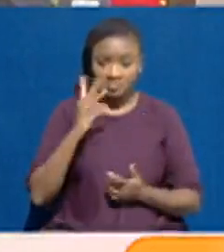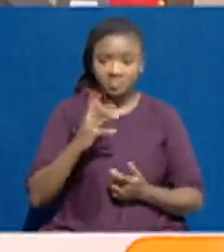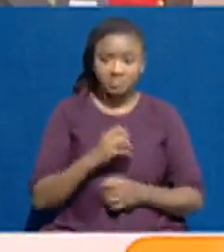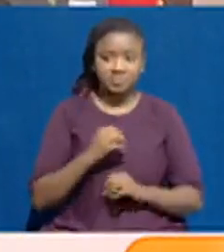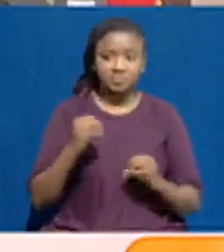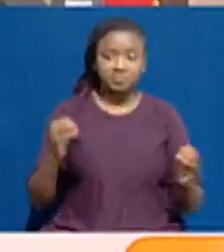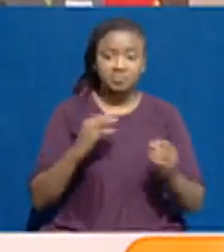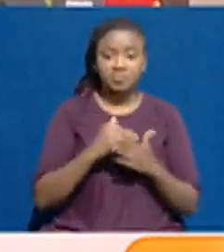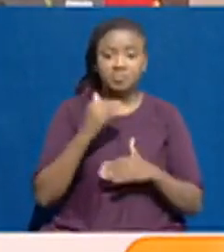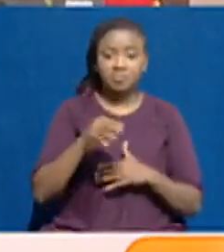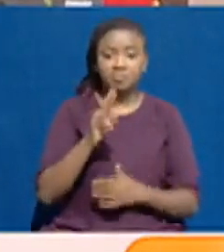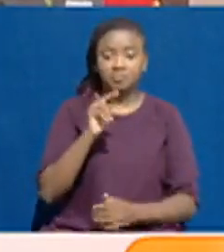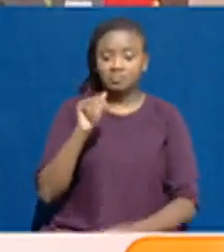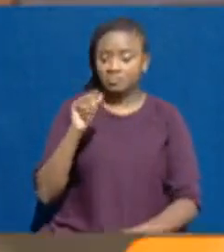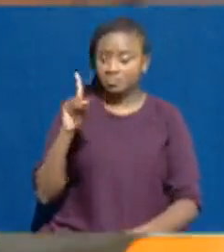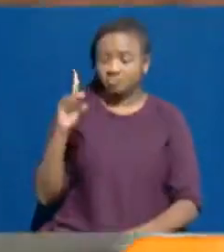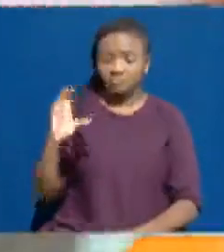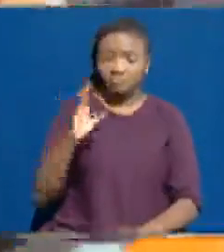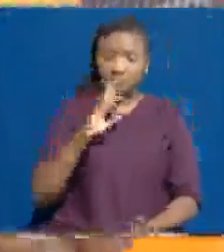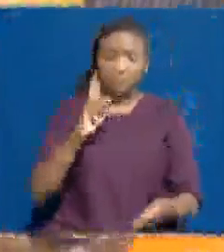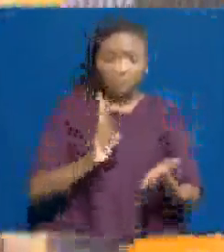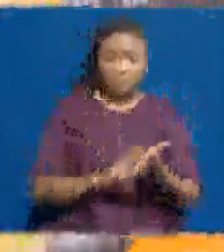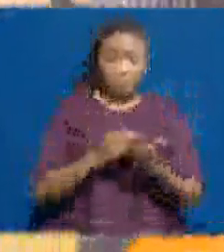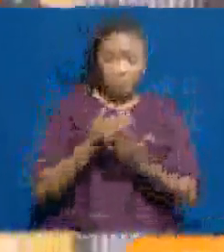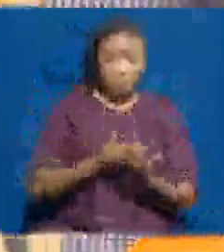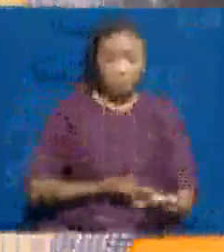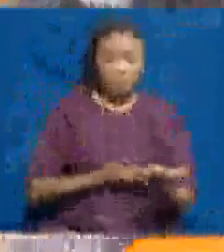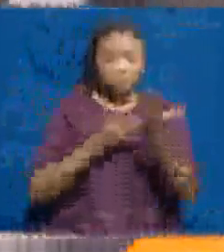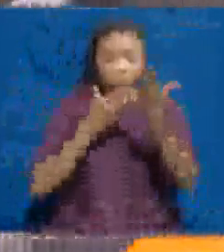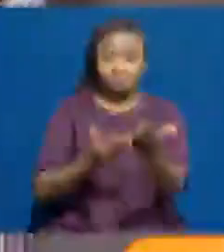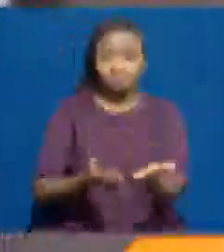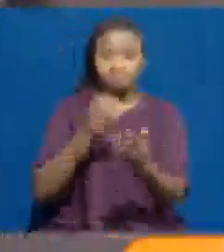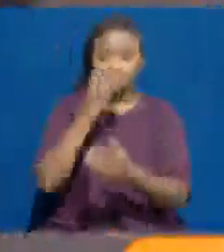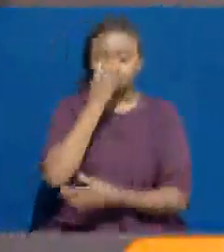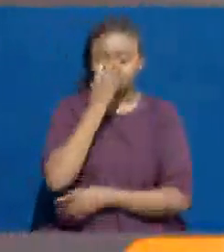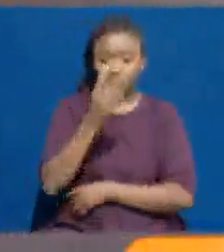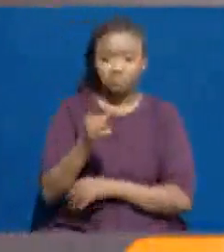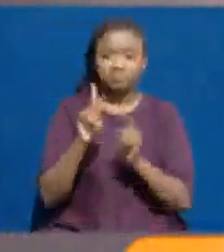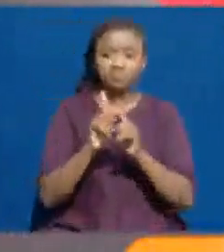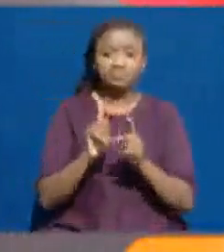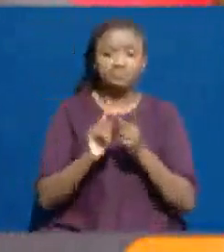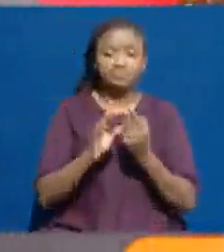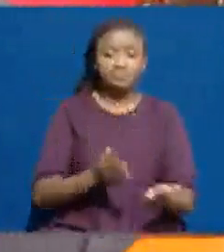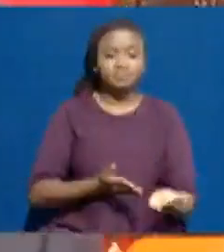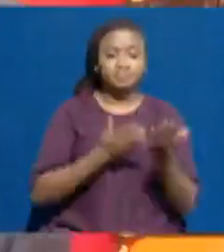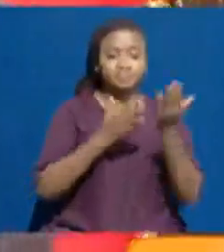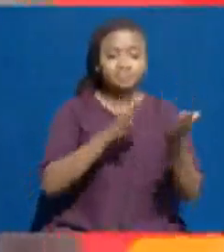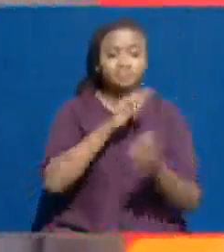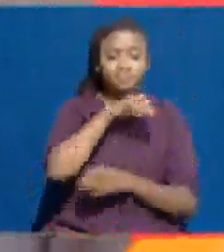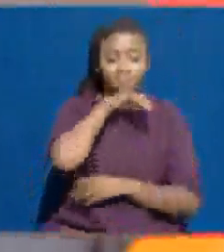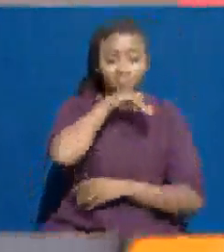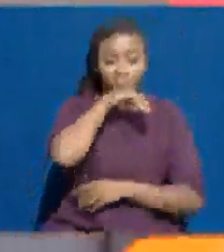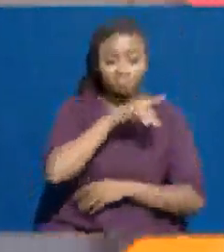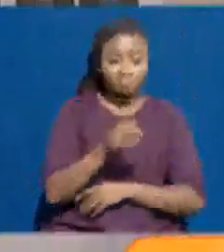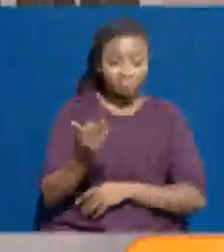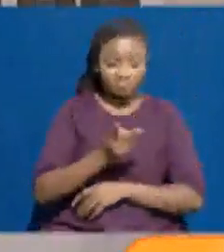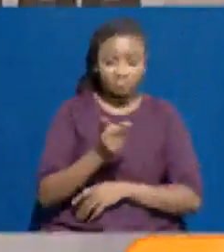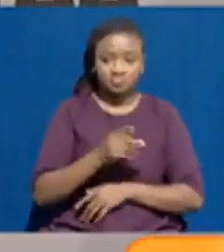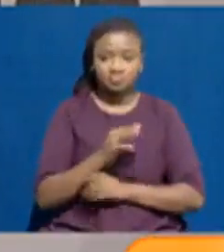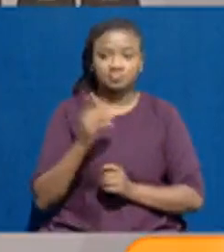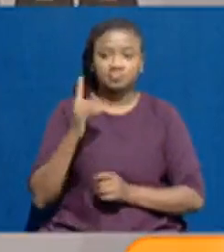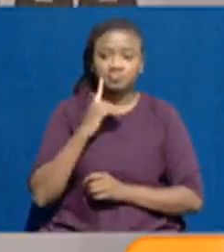Baada ya ripoti ya kamati ya uwiano kuwasilishwa kwa Rais William Ruto na kinara wa Azimio Raila Odinga,